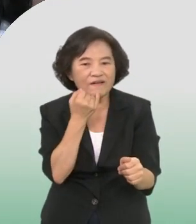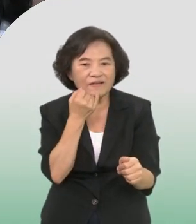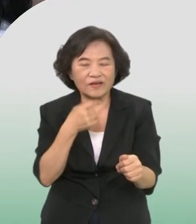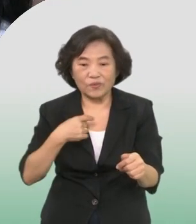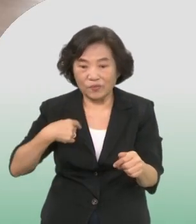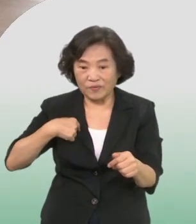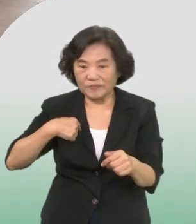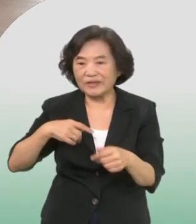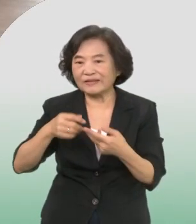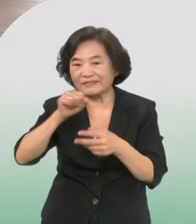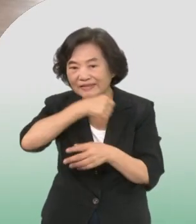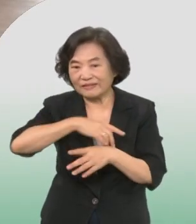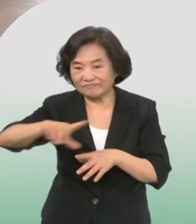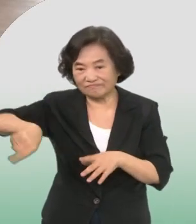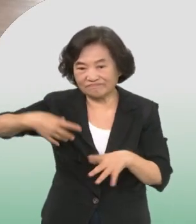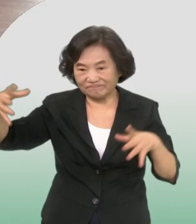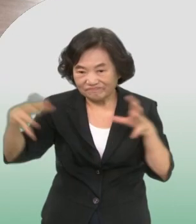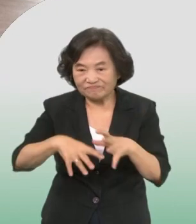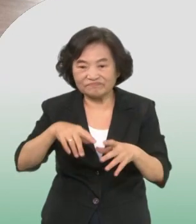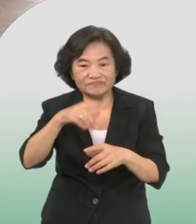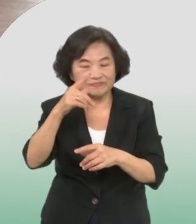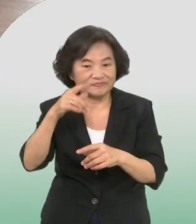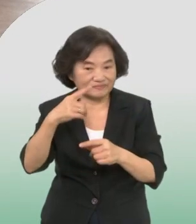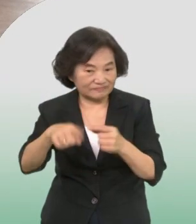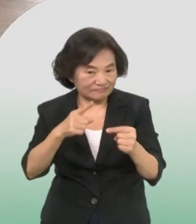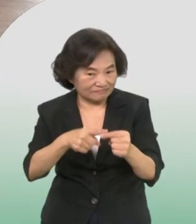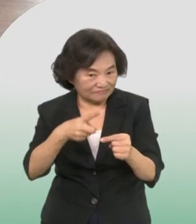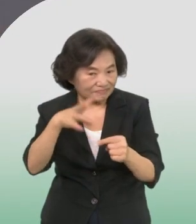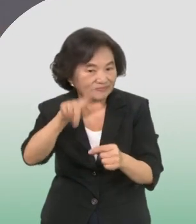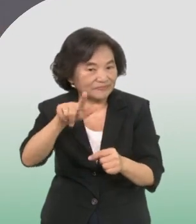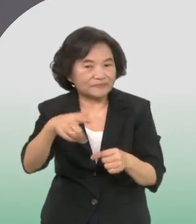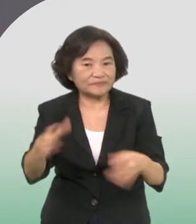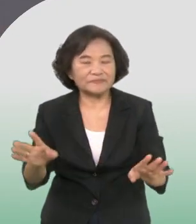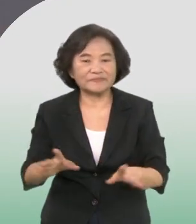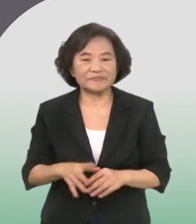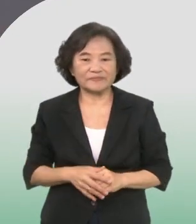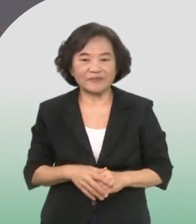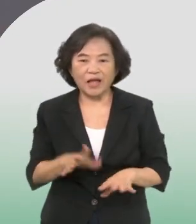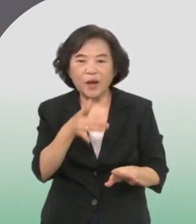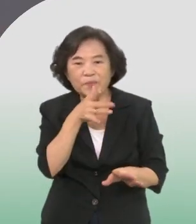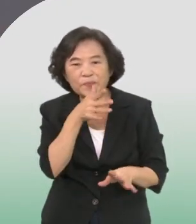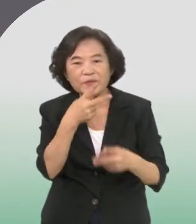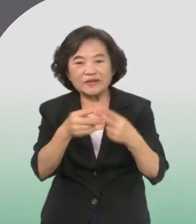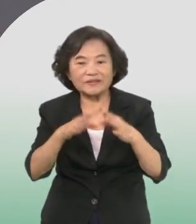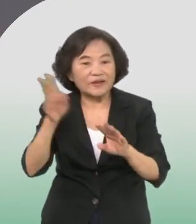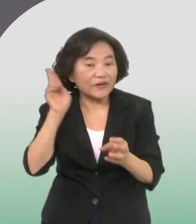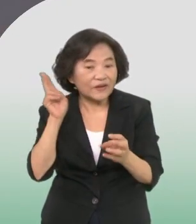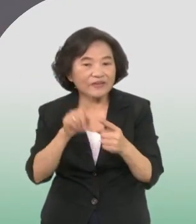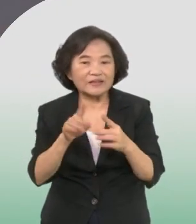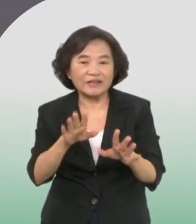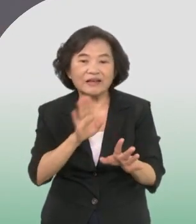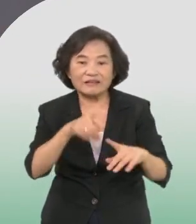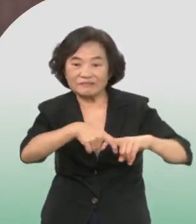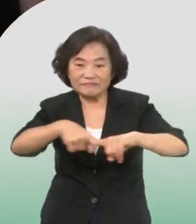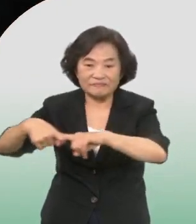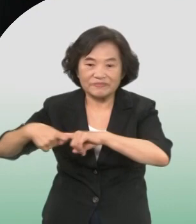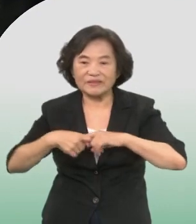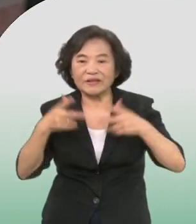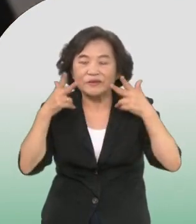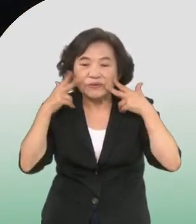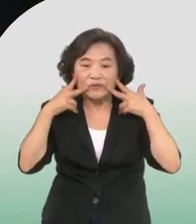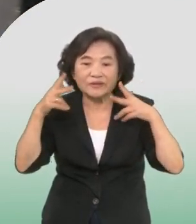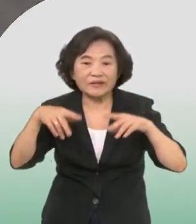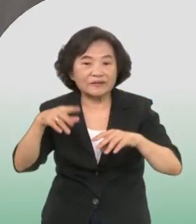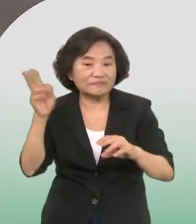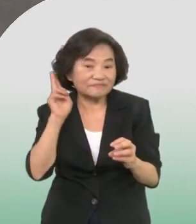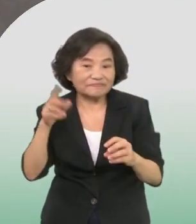已共存了六千多年的时光。 我讲下广播电台，韩国初点的阿里县原住民族